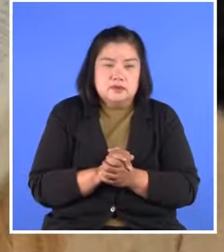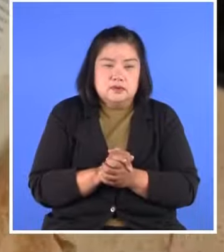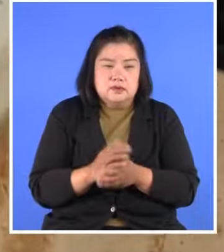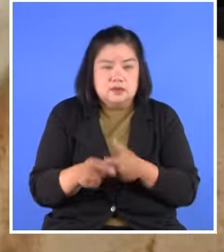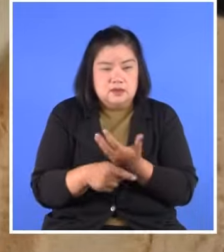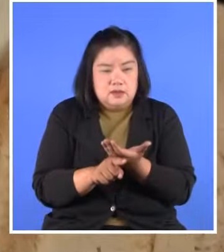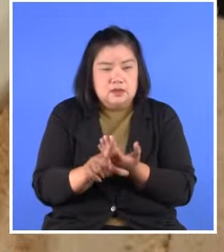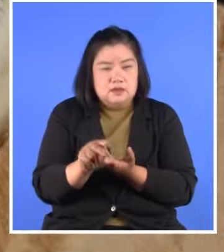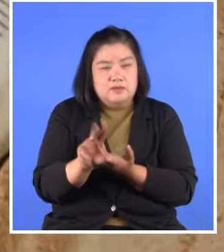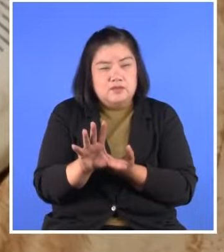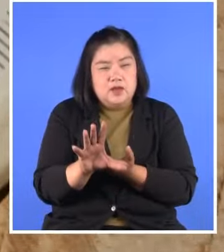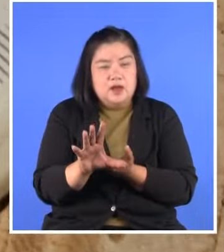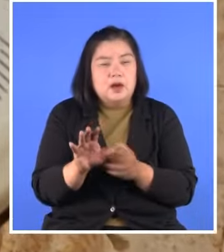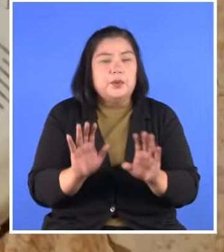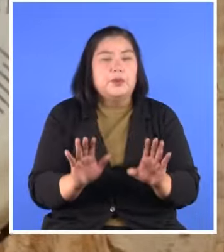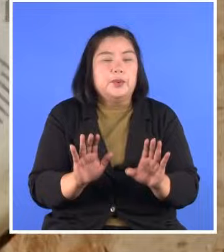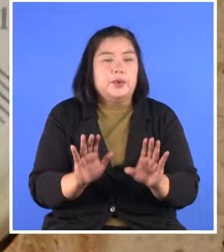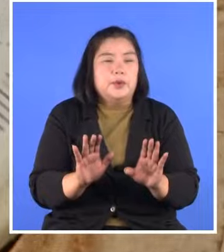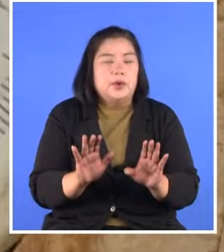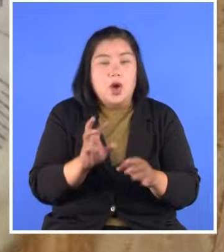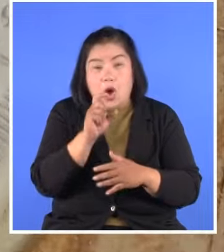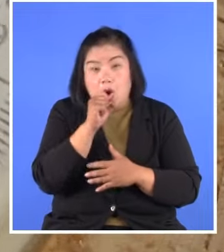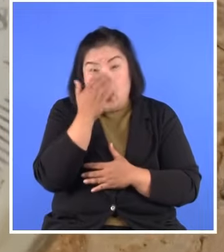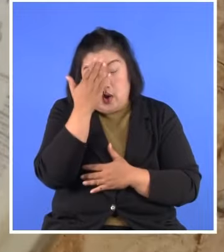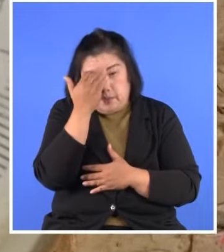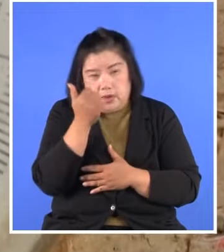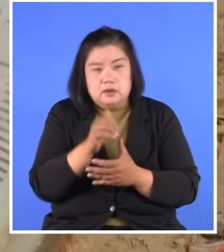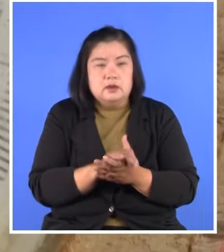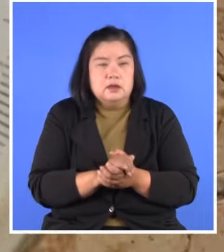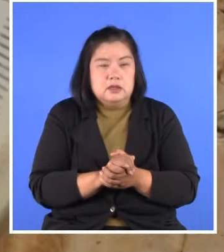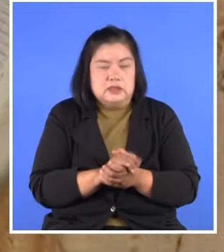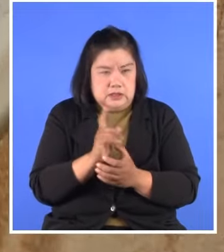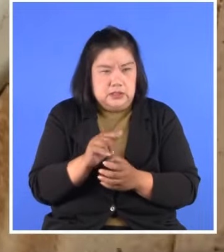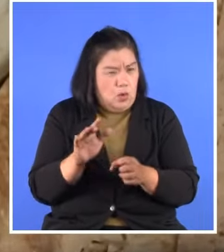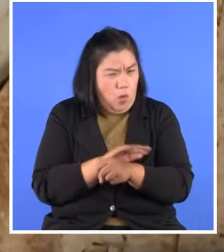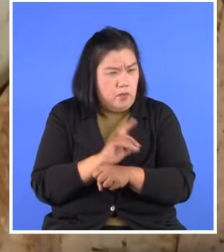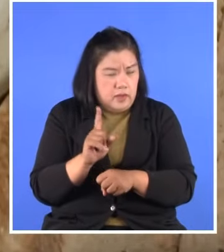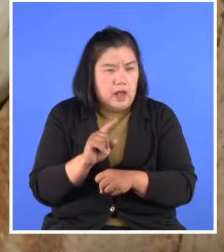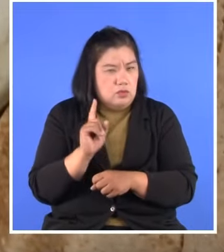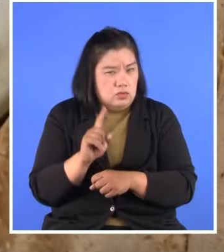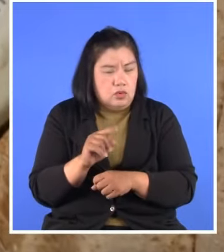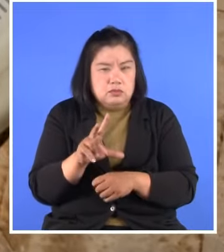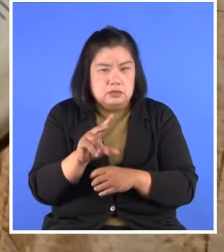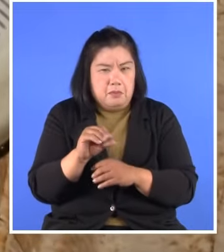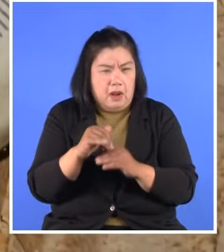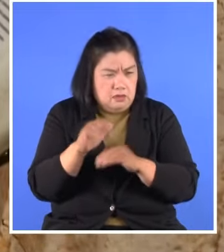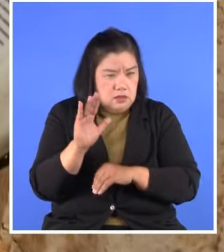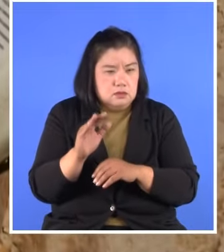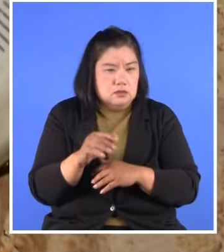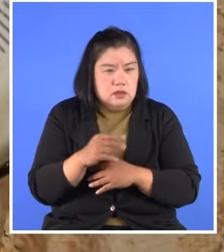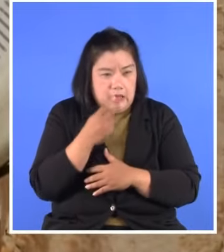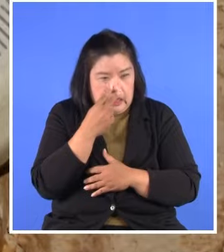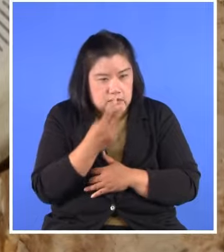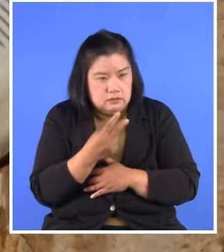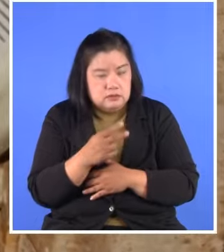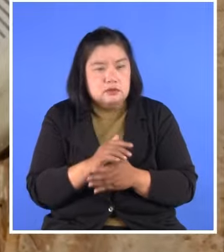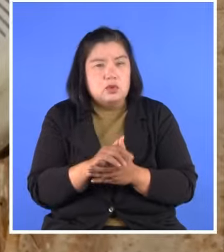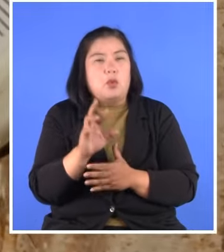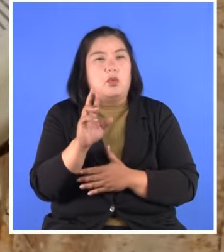กอันนี้ยังไม่ได้ช่างได้เต็มเหยียดนะเพราะว่าส่วนหัวเยังไปอยู่ที่พื้นอยู่เออตายช่างอ้าตายตายเข็มเข็มหักั้เนี่ยเออ